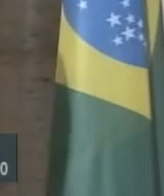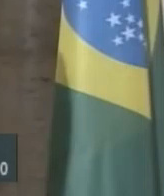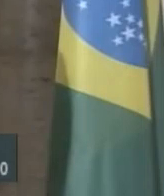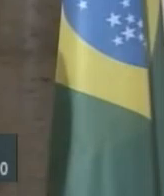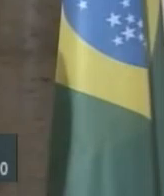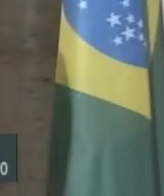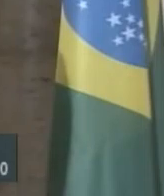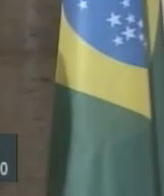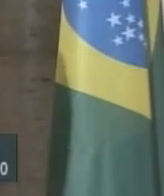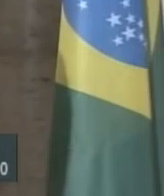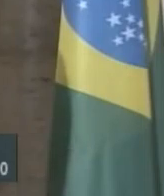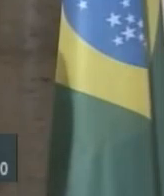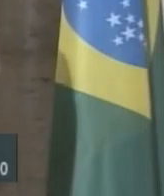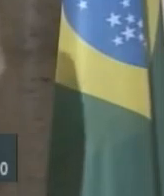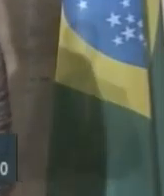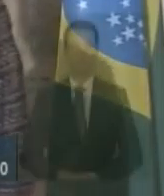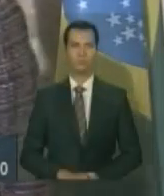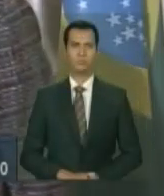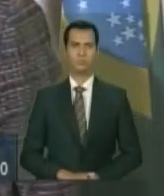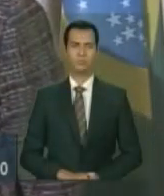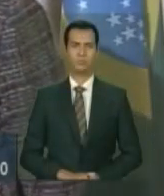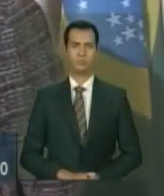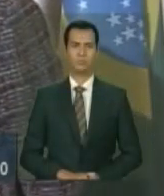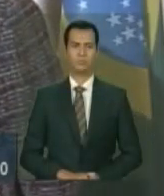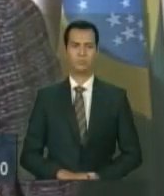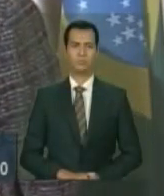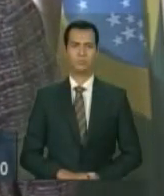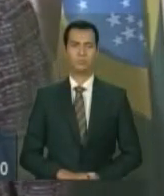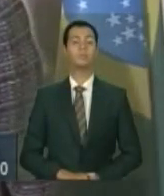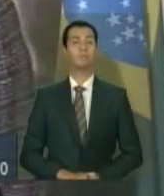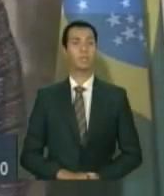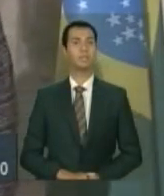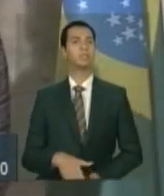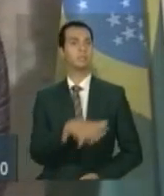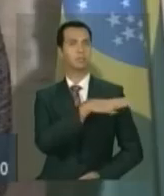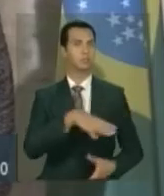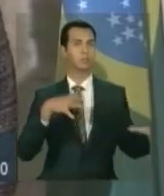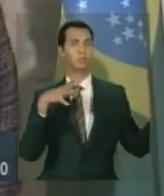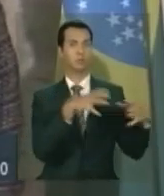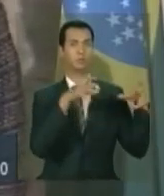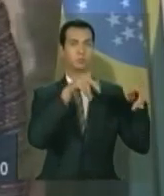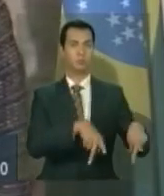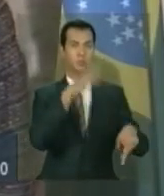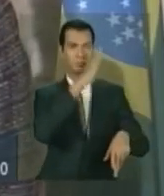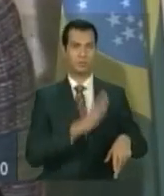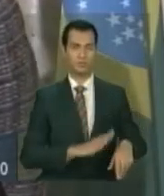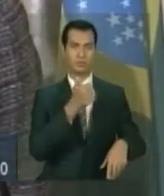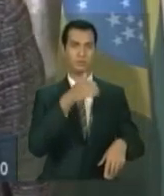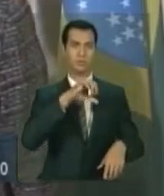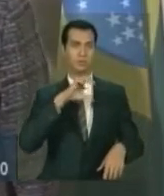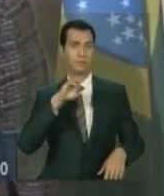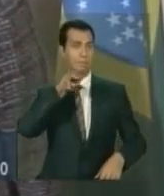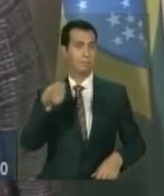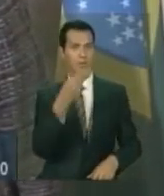нейното огромно население. Е esse mercado consumidor que eu acredito que pode ser